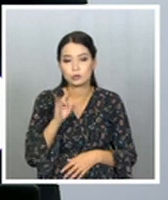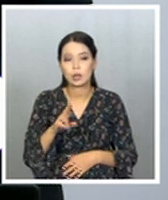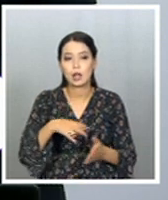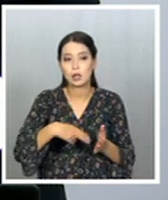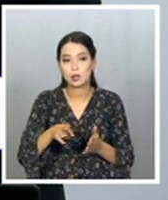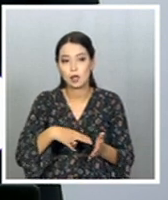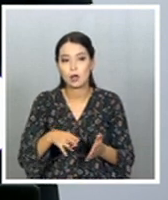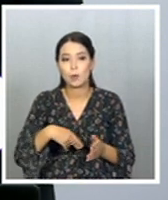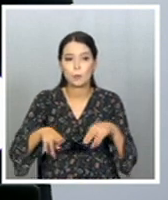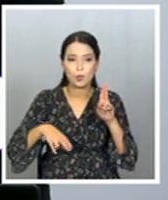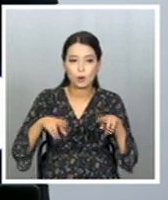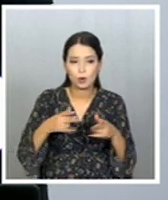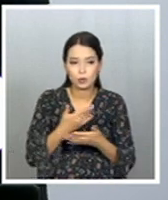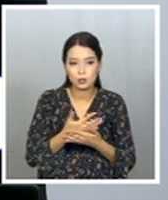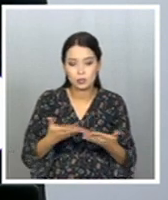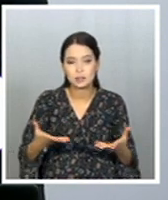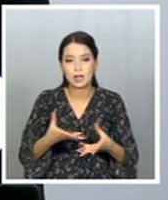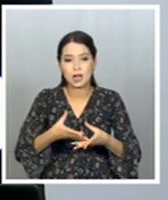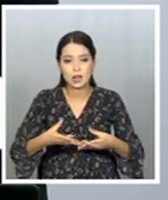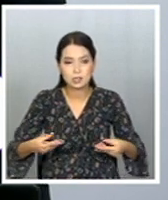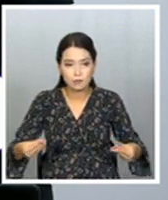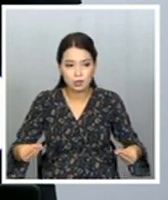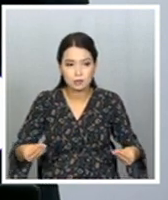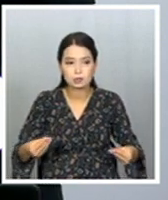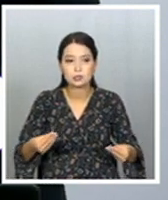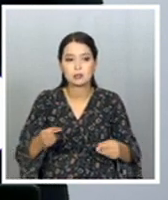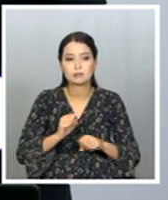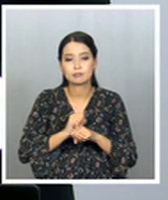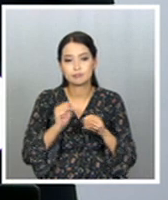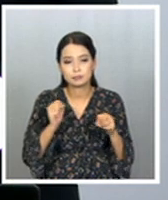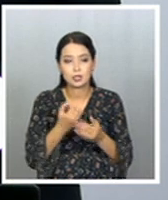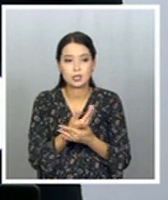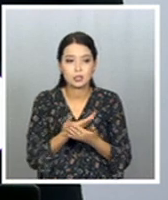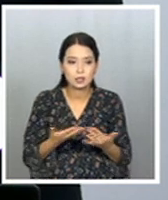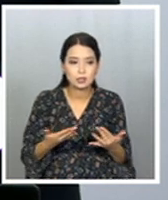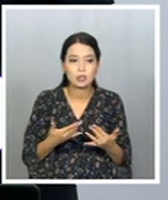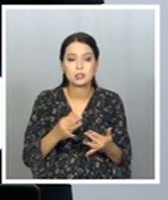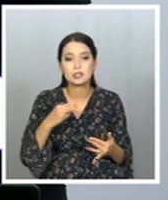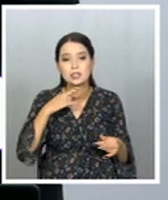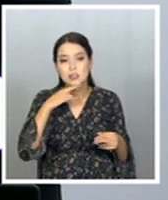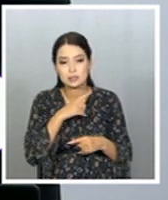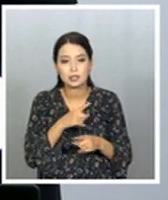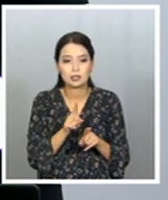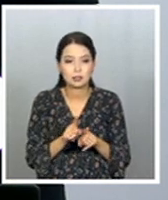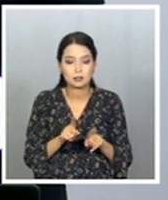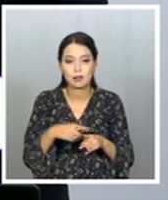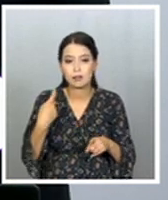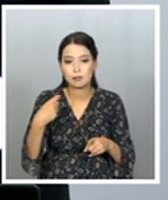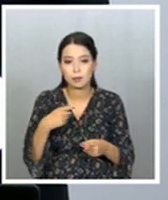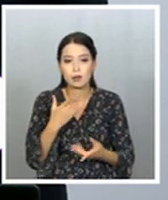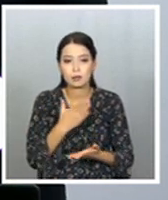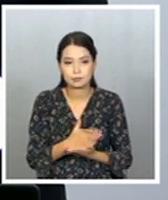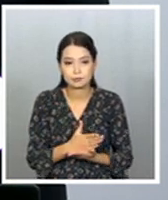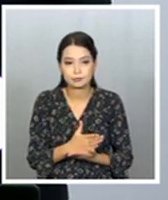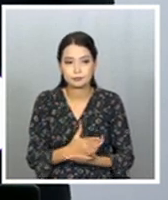лак, бояулар, еріткіштер, жарылғыш заттар және улы химикаттар